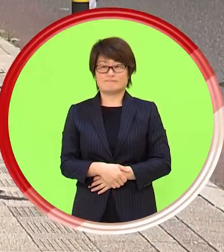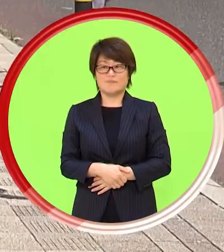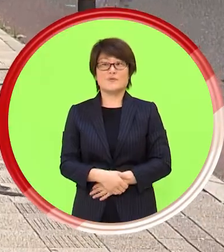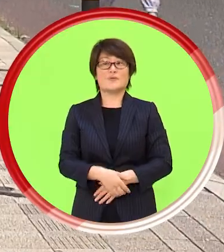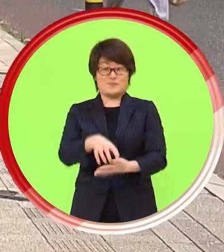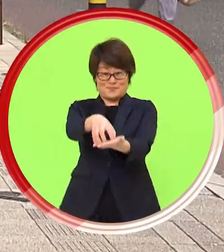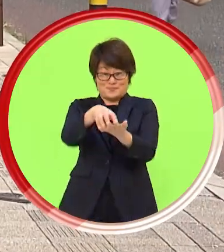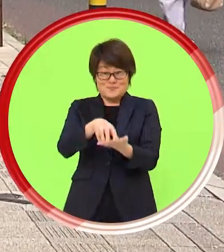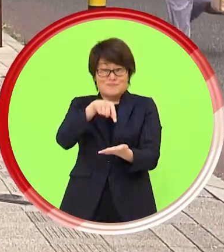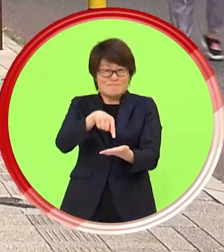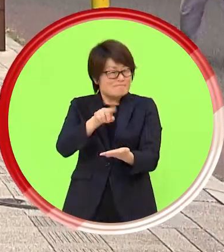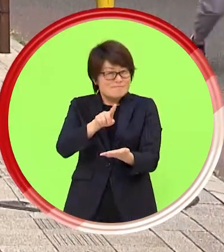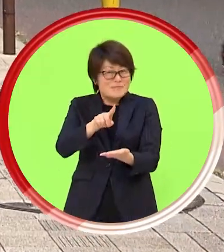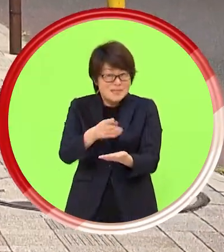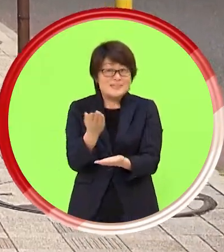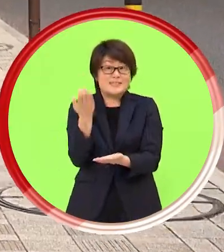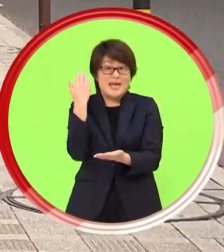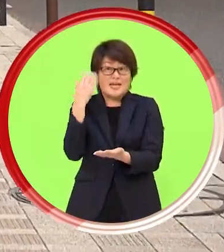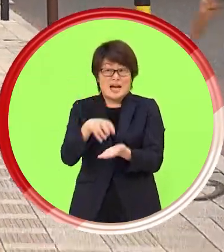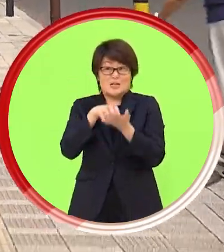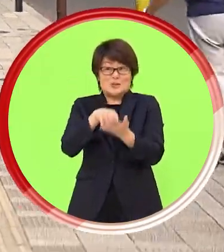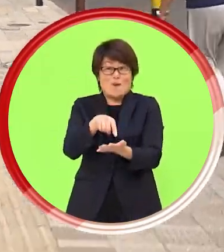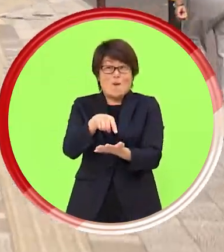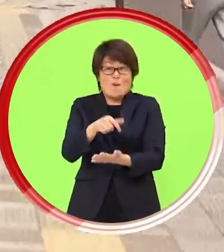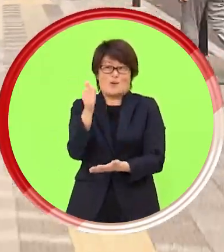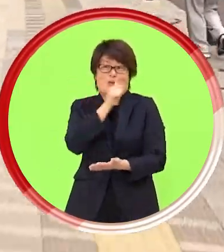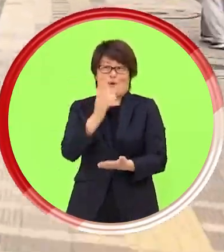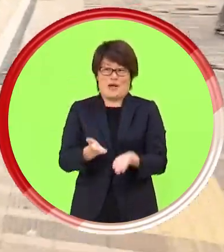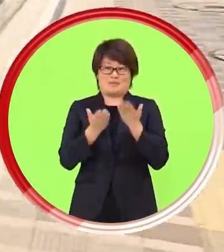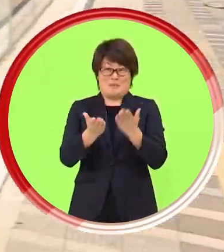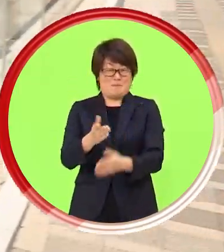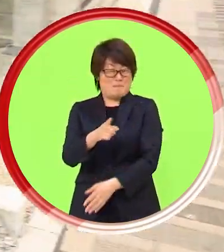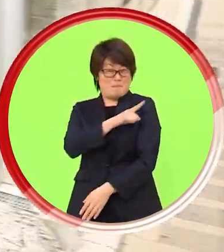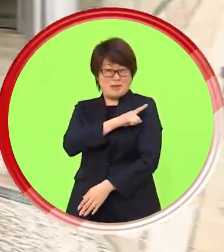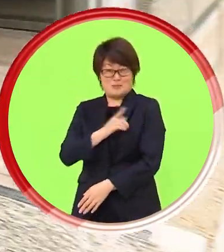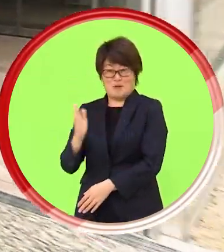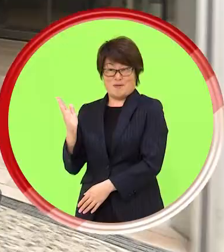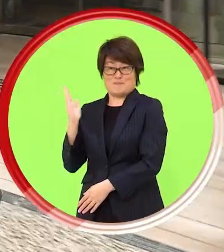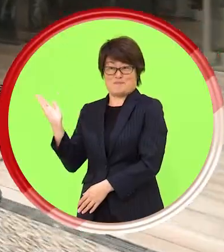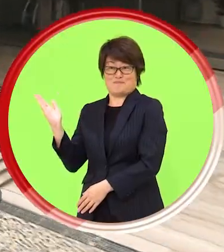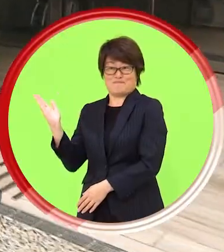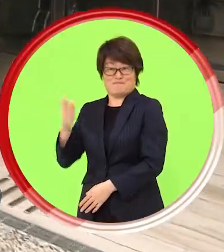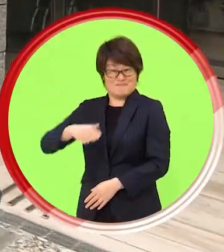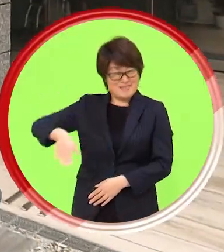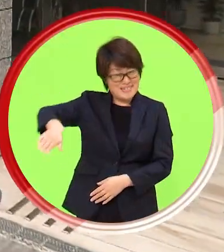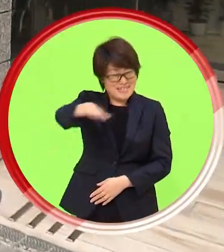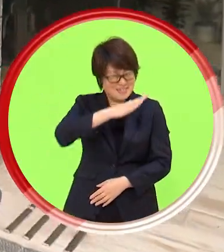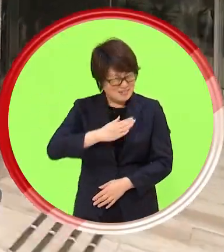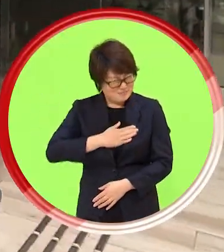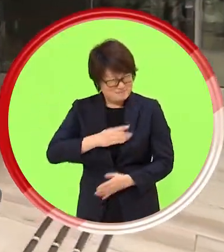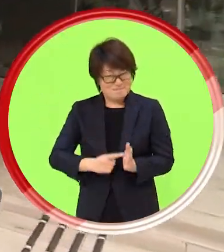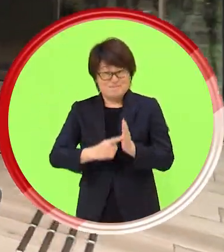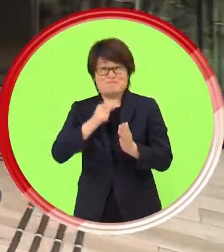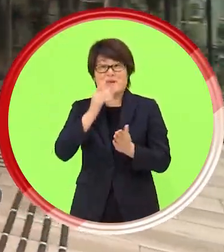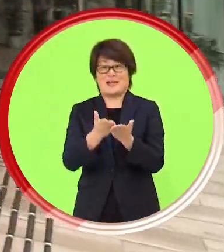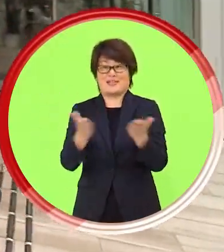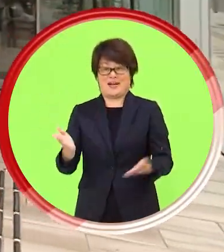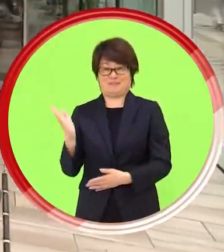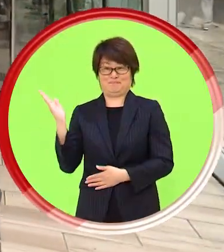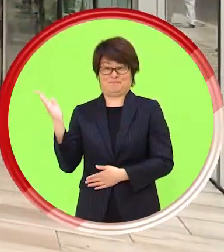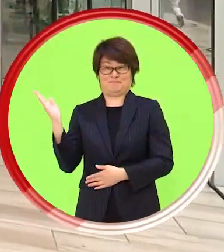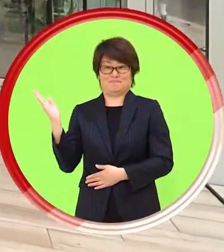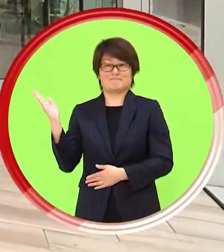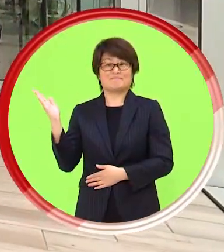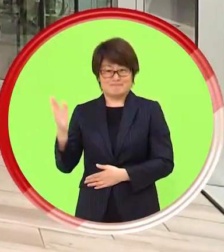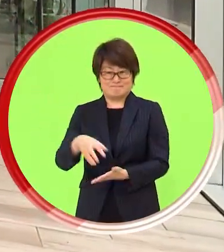どんなものが受賞したのか、前回の作品をご紹介します。まずはこちら、広島市民におなじみの広島アンデル